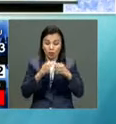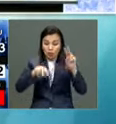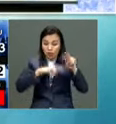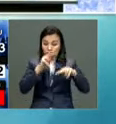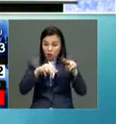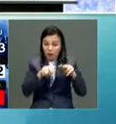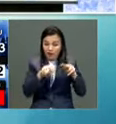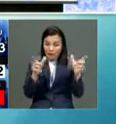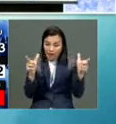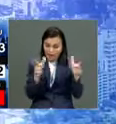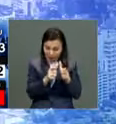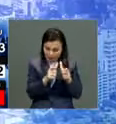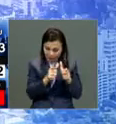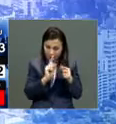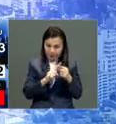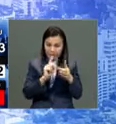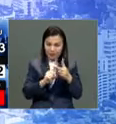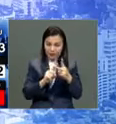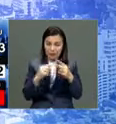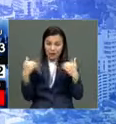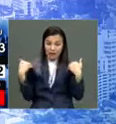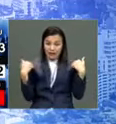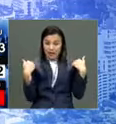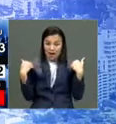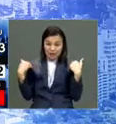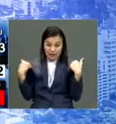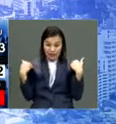คนร้านค้าก็ก็ในสื่อเค้าบอกว่าโวยออกมานะครับว่าไปตรวจเนี่ยไปกันมากมายหนึ่งคือจำนวนคนเข้าไปเยอะสองคือใช้ชุดภาษาการแนะนำไม่ใช่แนะนำไปเหมือนกับไปติเตียนไปใช้คำแรงอะไรต่างๆนะครับแล้วก็สามก็คือไปแล้วไปอีกไปแล้วไปอีกเดี๋ยวชุดนั้นก็มาเดี๋ยวชุดนี้ก็มานะครับเมื่อเช้านี้ทางเอ่อส่วนของการประชุมผมเรียกว่าเป็นสปกเล็กละกันนะครับคุยกันเรื่องนี้ครับว่าท่าทีทั้งการปรับชุดตรวจให้เล็กลงอันที่1อันที่ 2ต้องปรับท่าทีให้นุ่มนวลให้คำแนะนำให้กำลังใจนี้เป็นทิศทางนะครับ